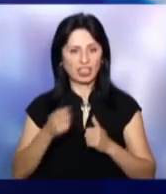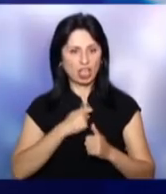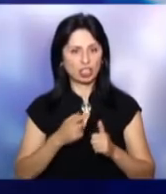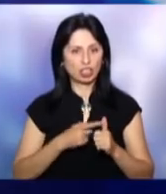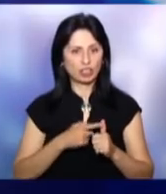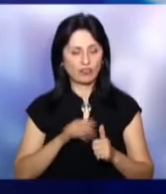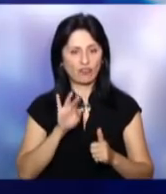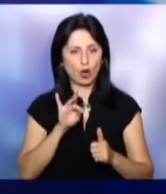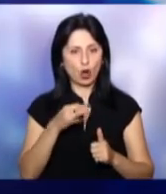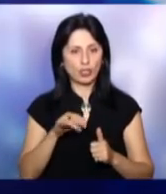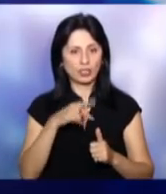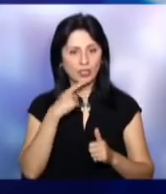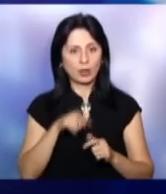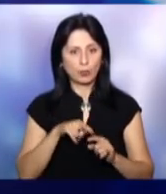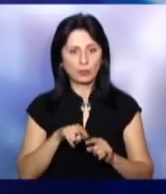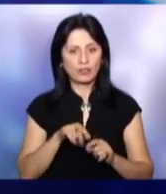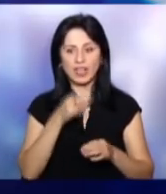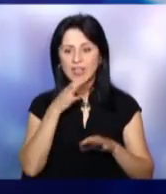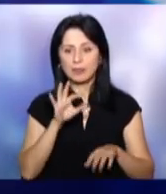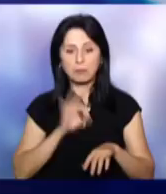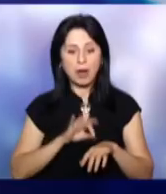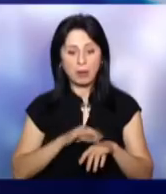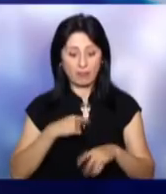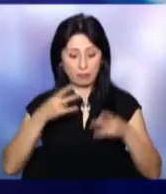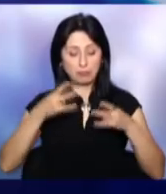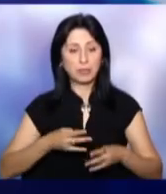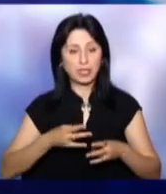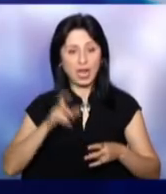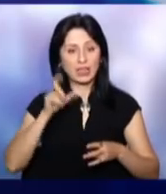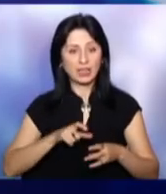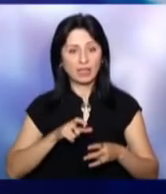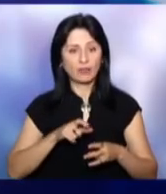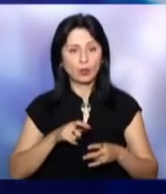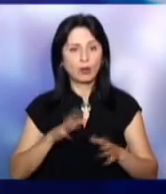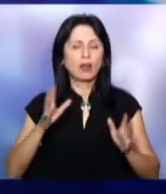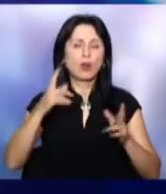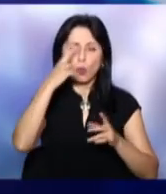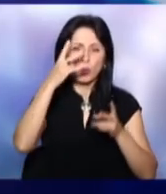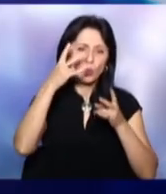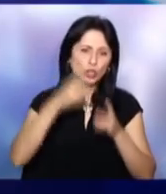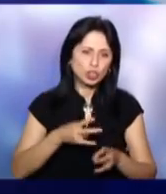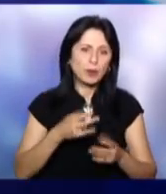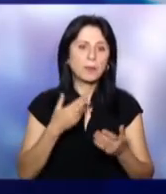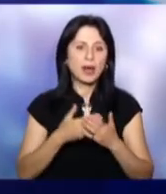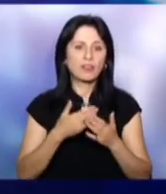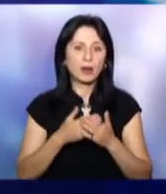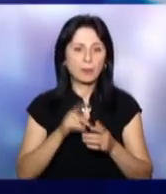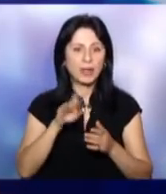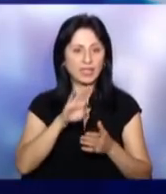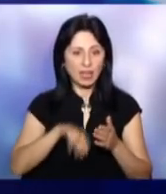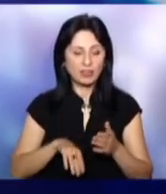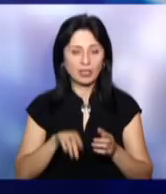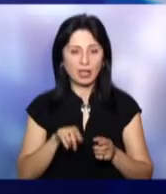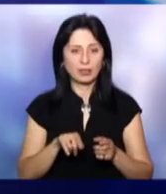დასჯარაზეც ფროიდი ამბობს, რომ ნებისმიერი დაავადება, რაც ჩვენ გვემართება, ლამის უბედური შემთხვევებიც კი, მაგრამ მათ გარდა